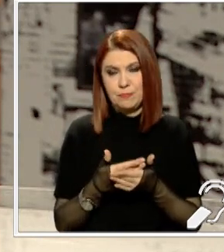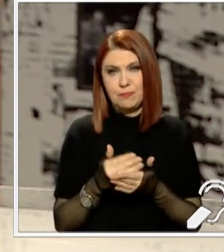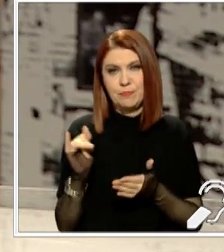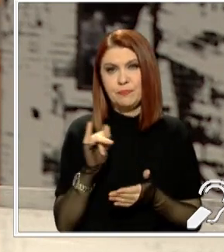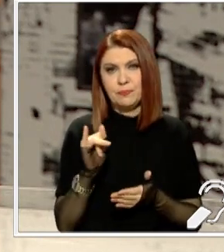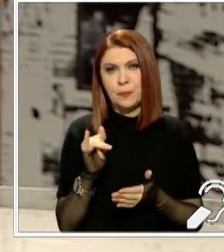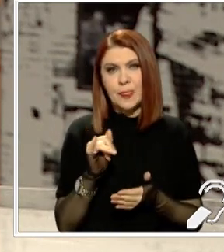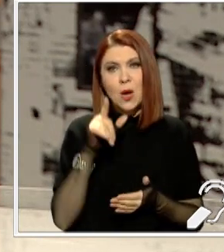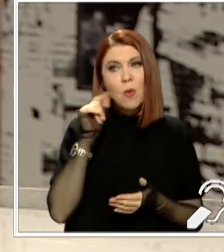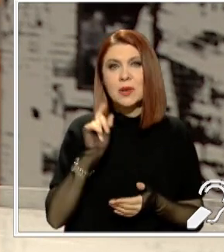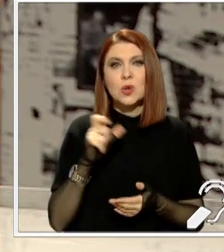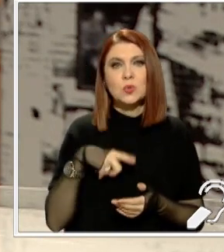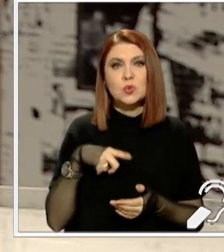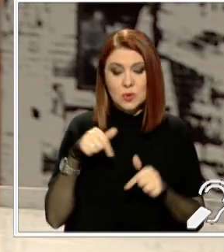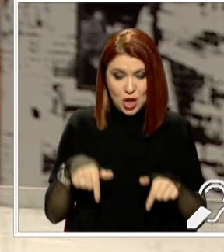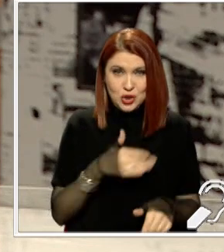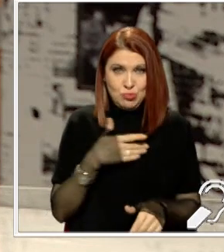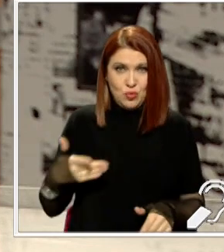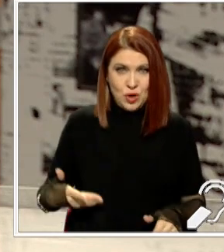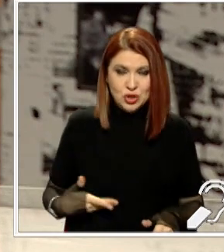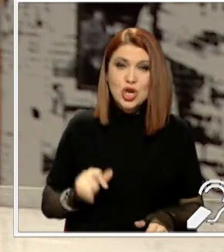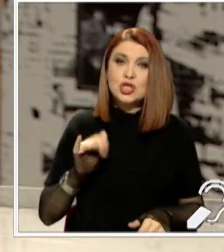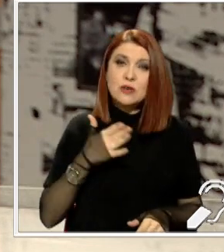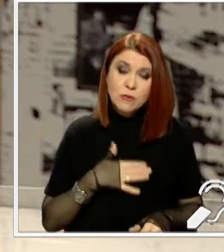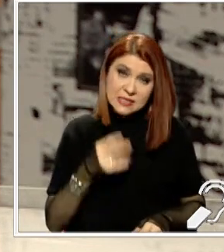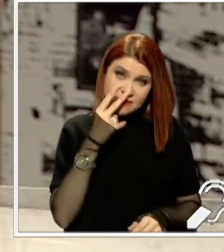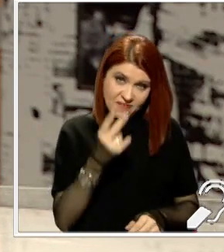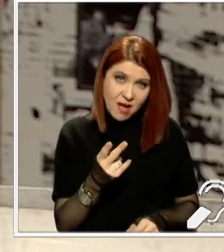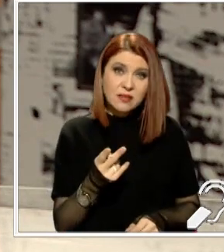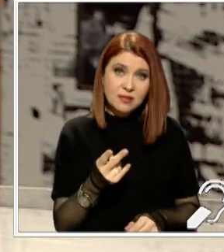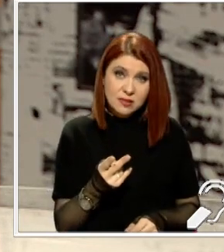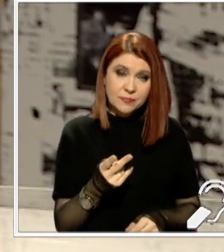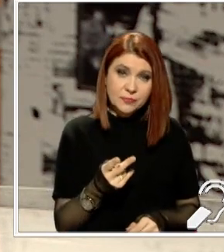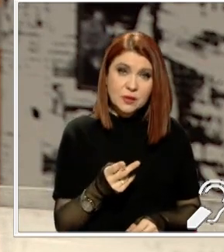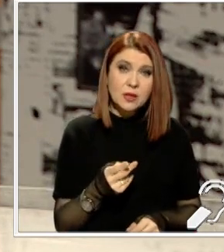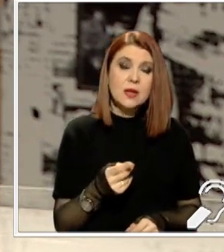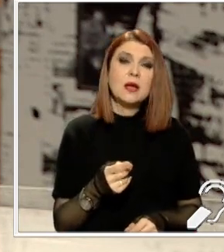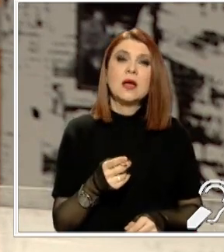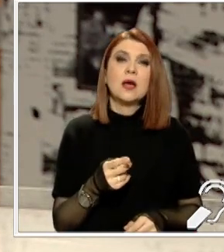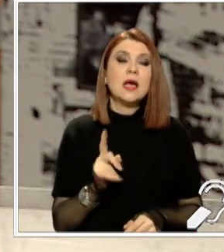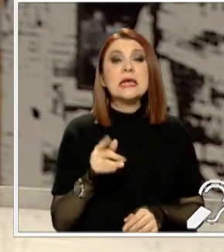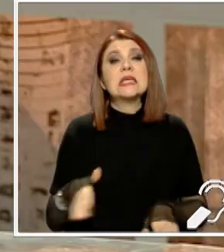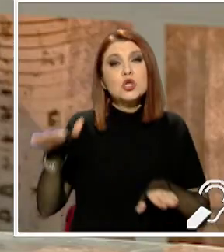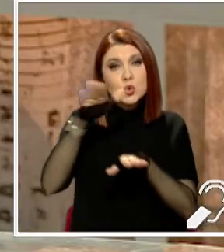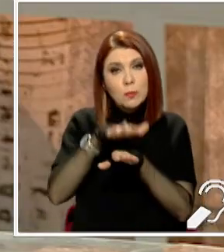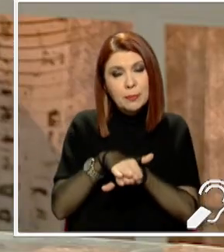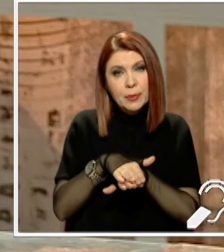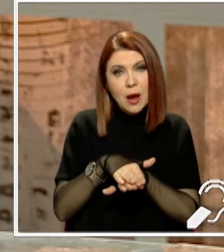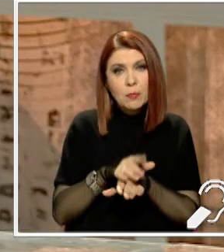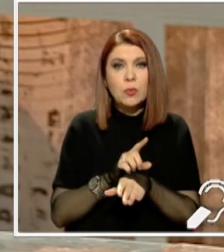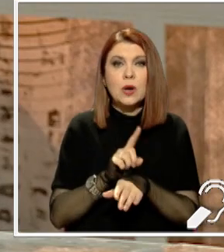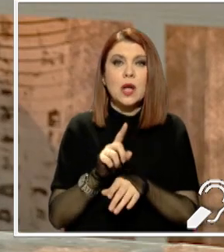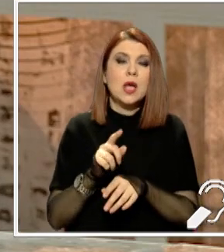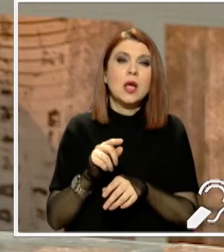acei oameni care nu sunt neapărat în București și care ar vrea să vadă. Exact. Deci el nu mai se suprapune cu perioada